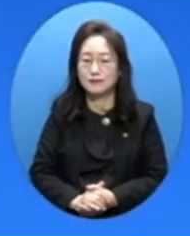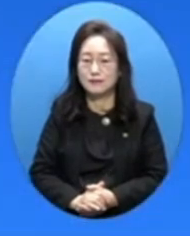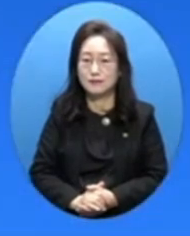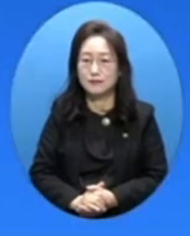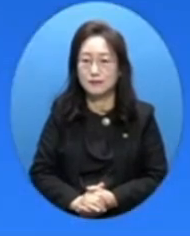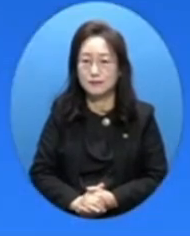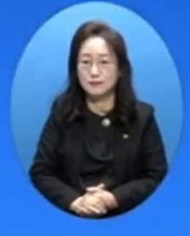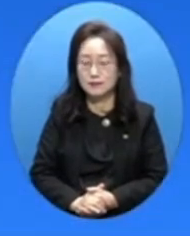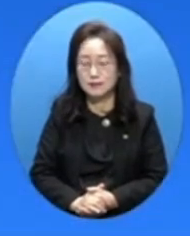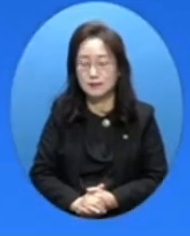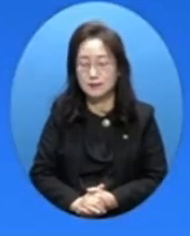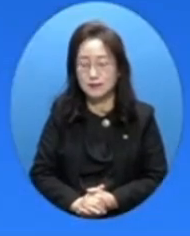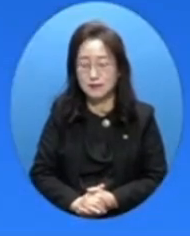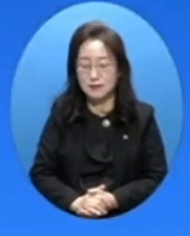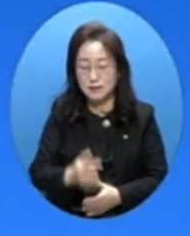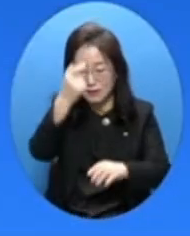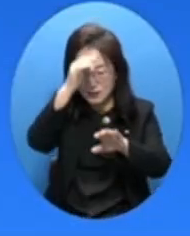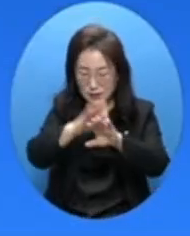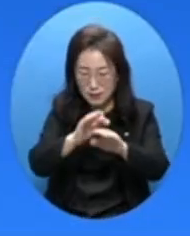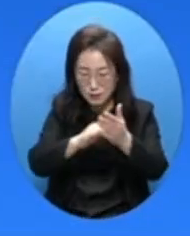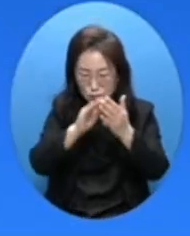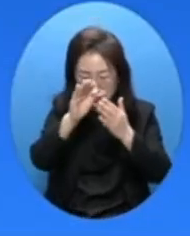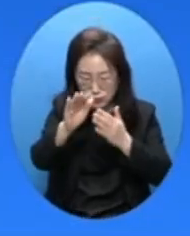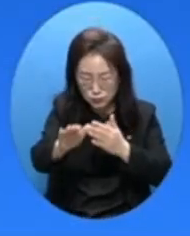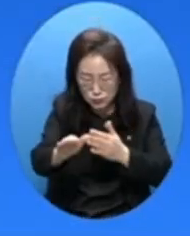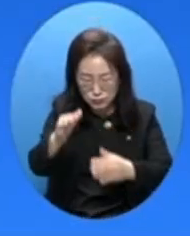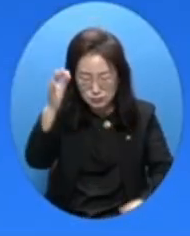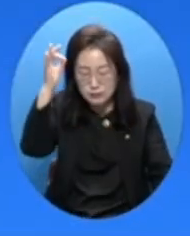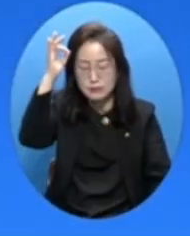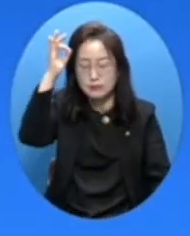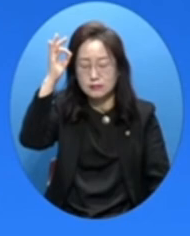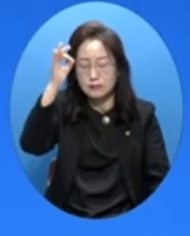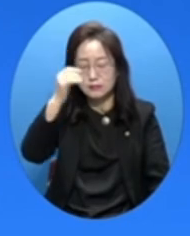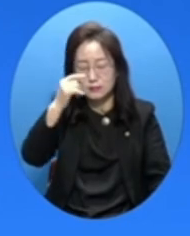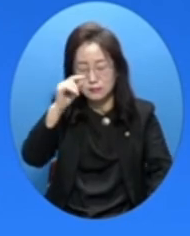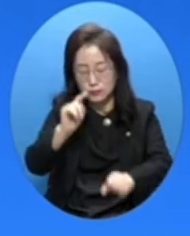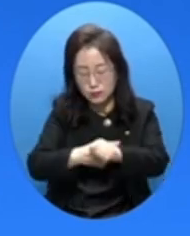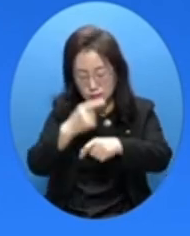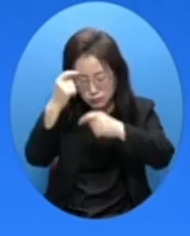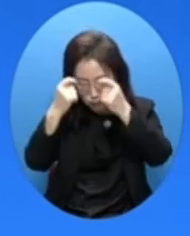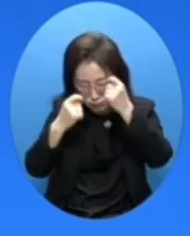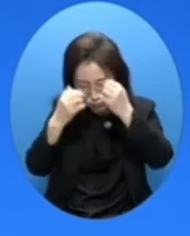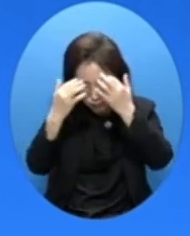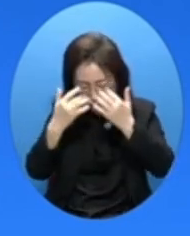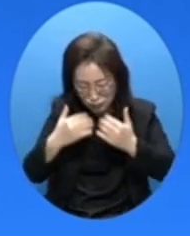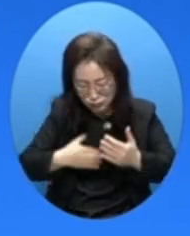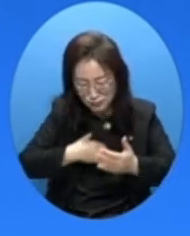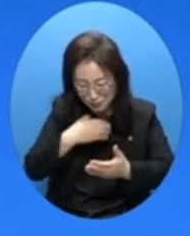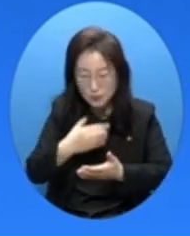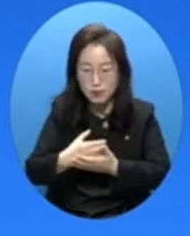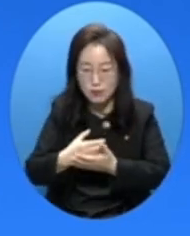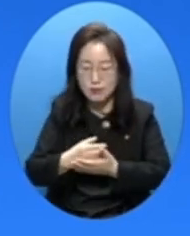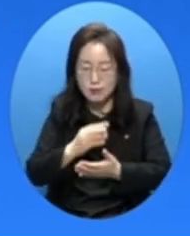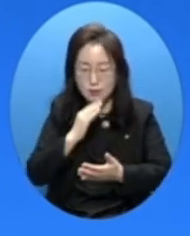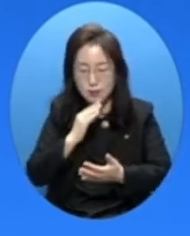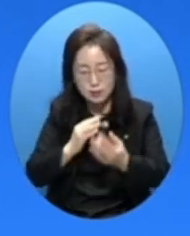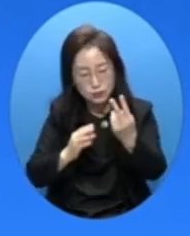집에 와서 그 고구마를 먹으면서 눈물이 났더라고요. 참 귀한